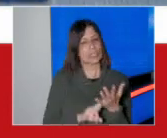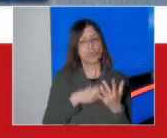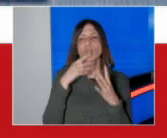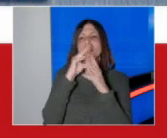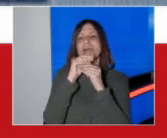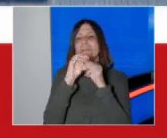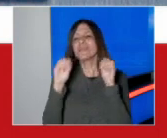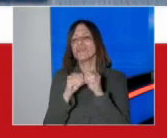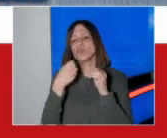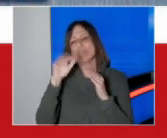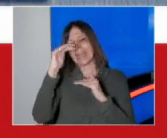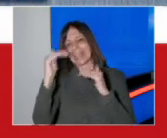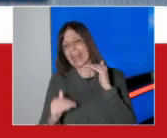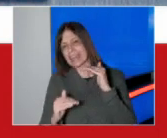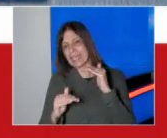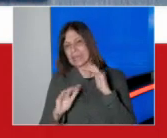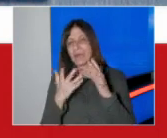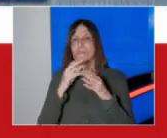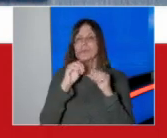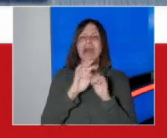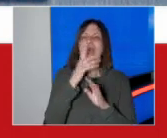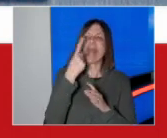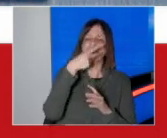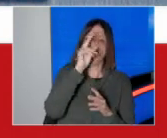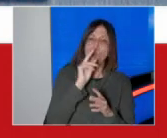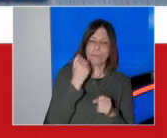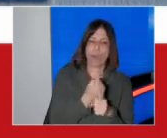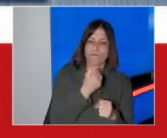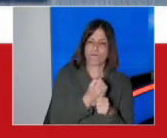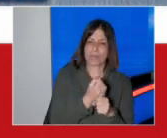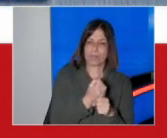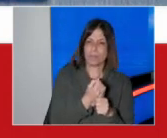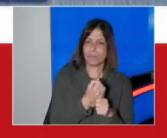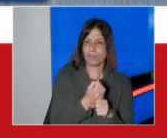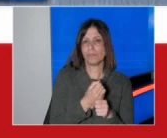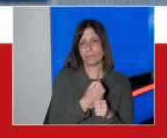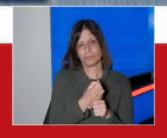ילדים קצת יותר קטנים, משפחות שרק אחד מההורים עובד בצורה כזו אחרת.